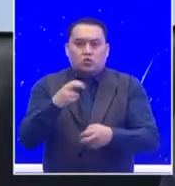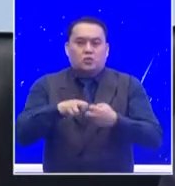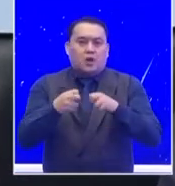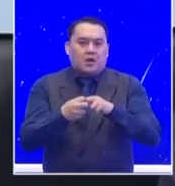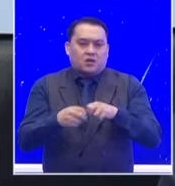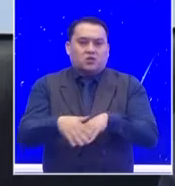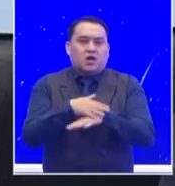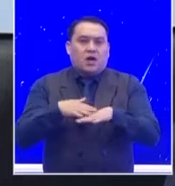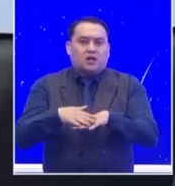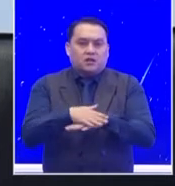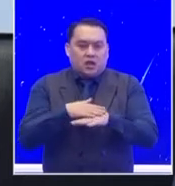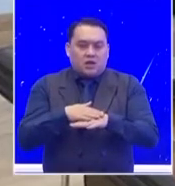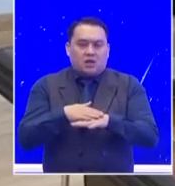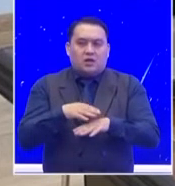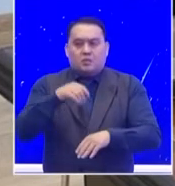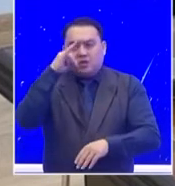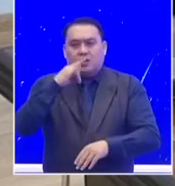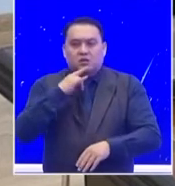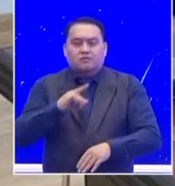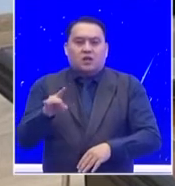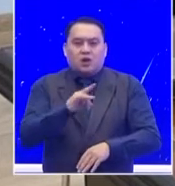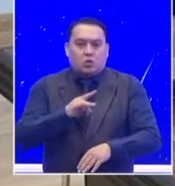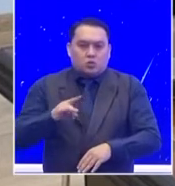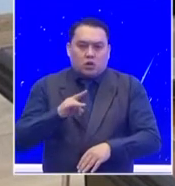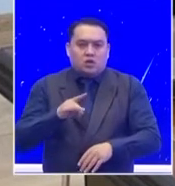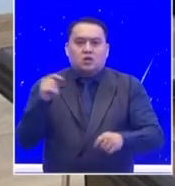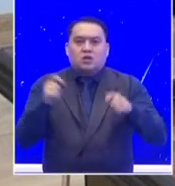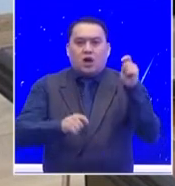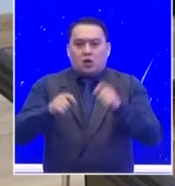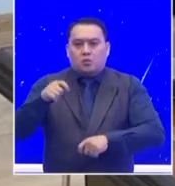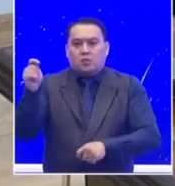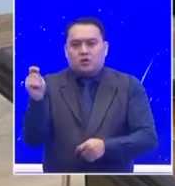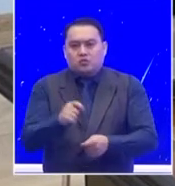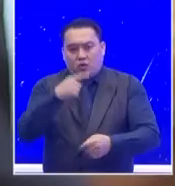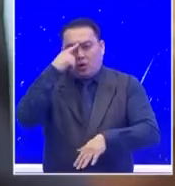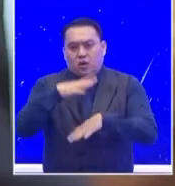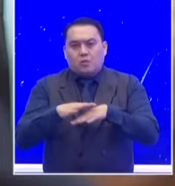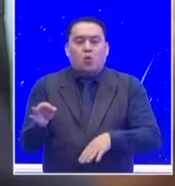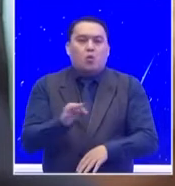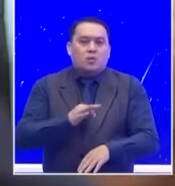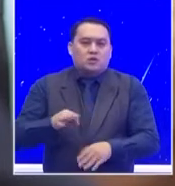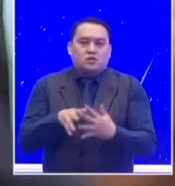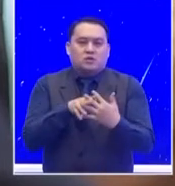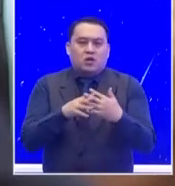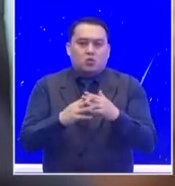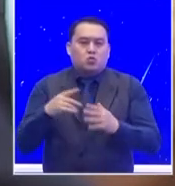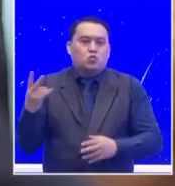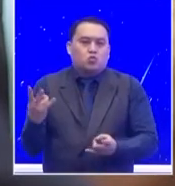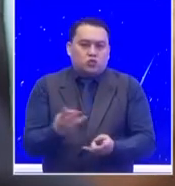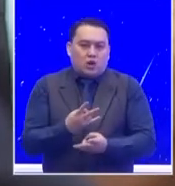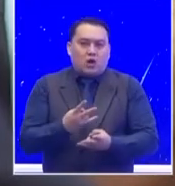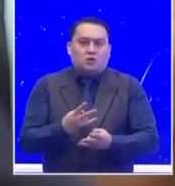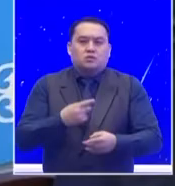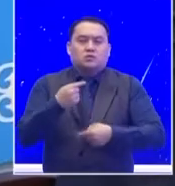проблем жителей населенного пункта Инбекши Казахского района. Со слов делегатов, прибывших на встречу с акимом области, село нуждается в новой школе,